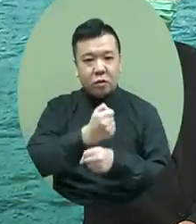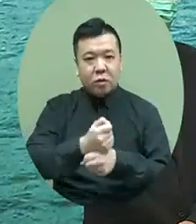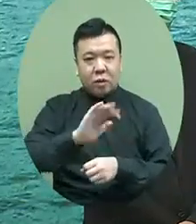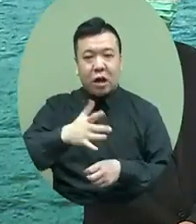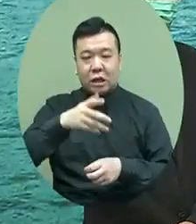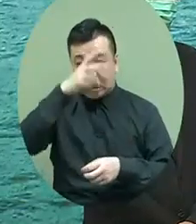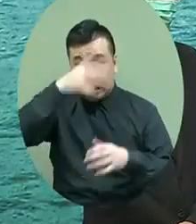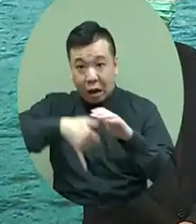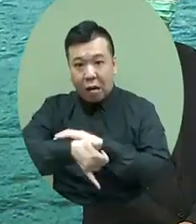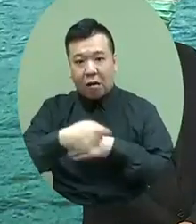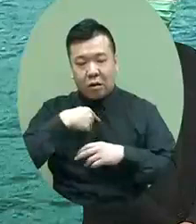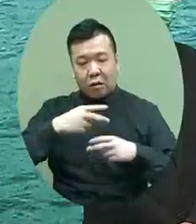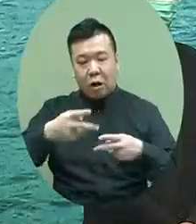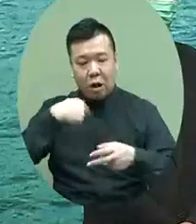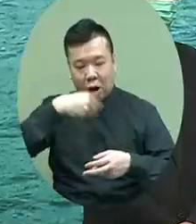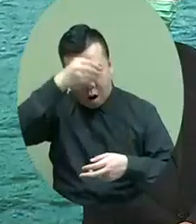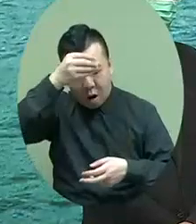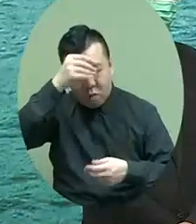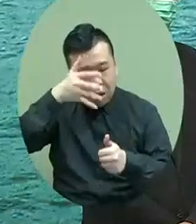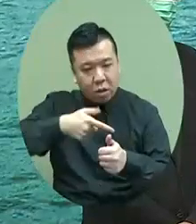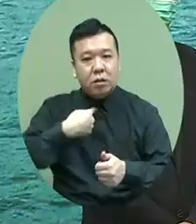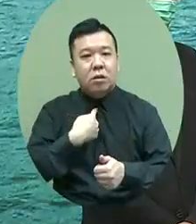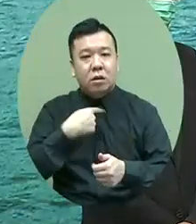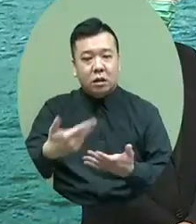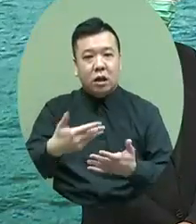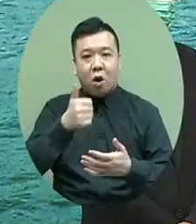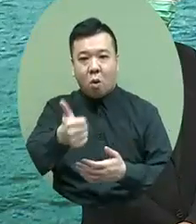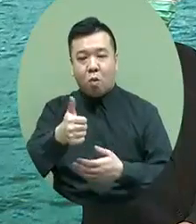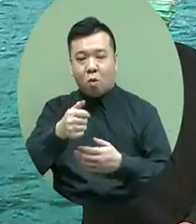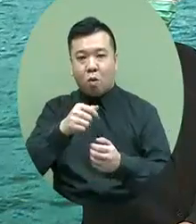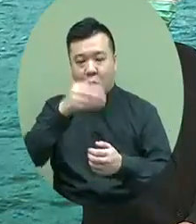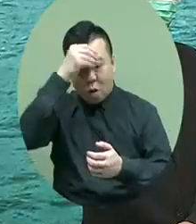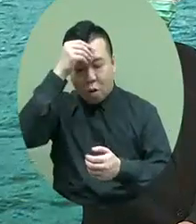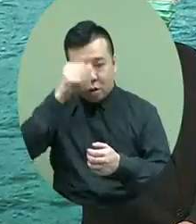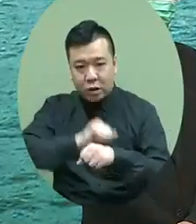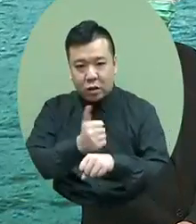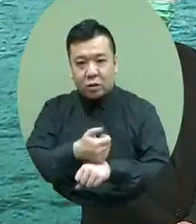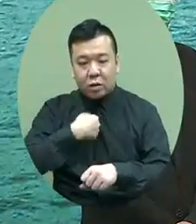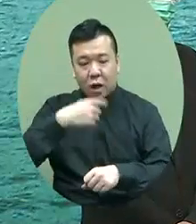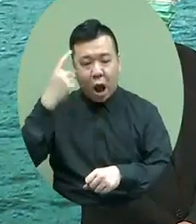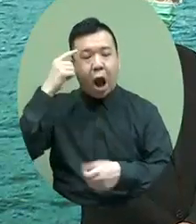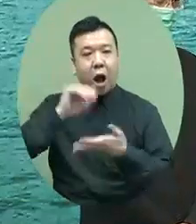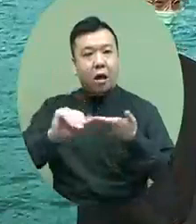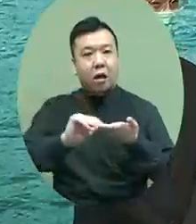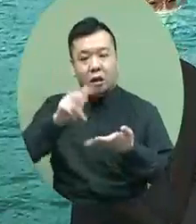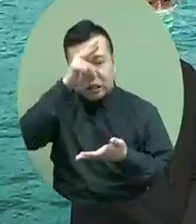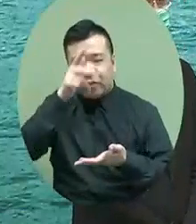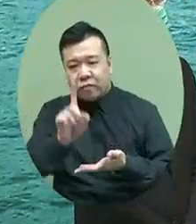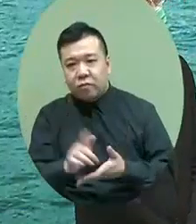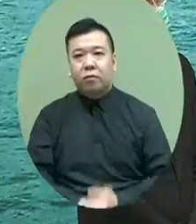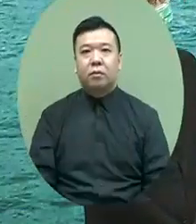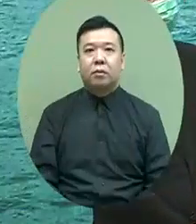係整體嘅裡面嘅運作咧，我哋都要要去學習去了解。咁當然呢個係一個好好嘅學習機會，去令我係更加了解政府裡面的操作。